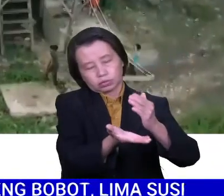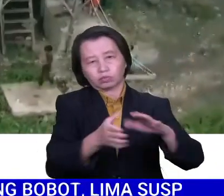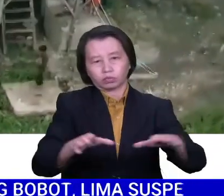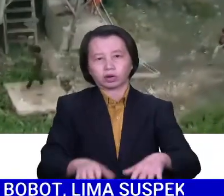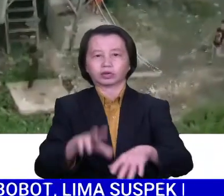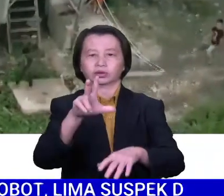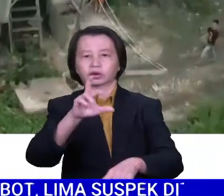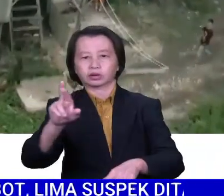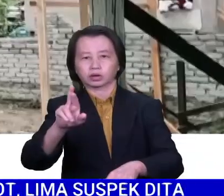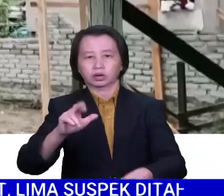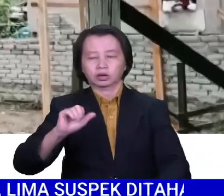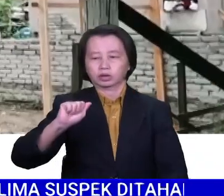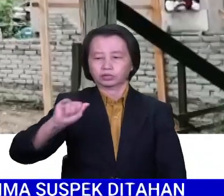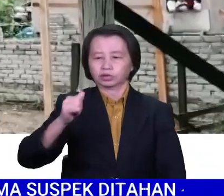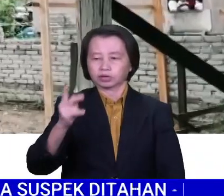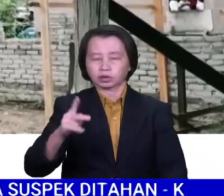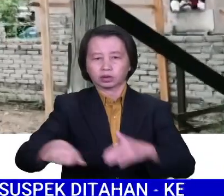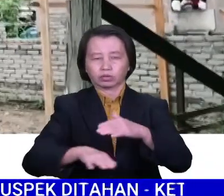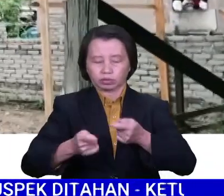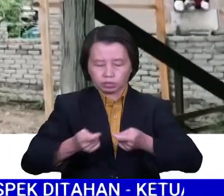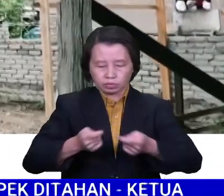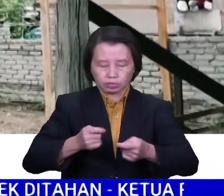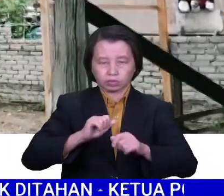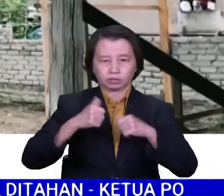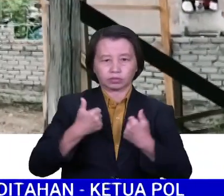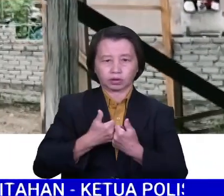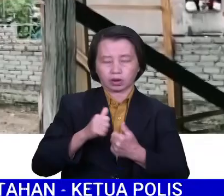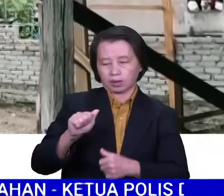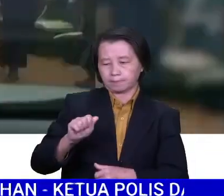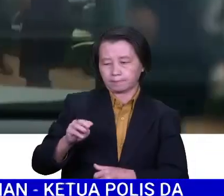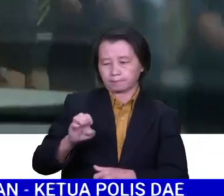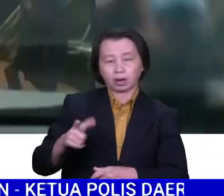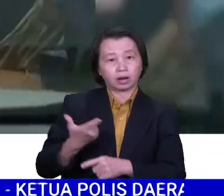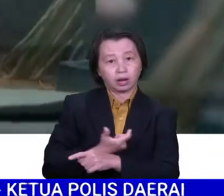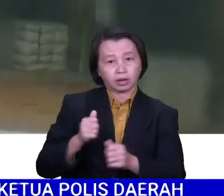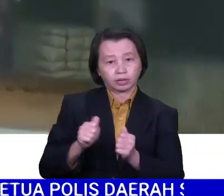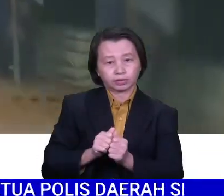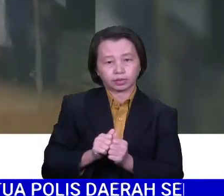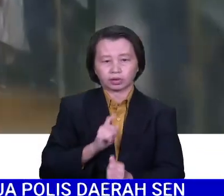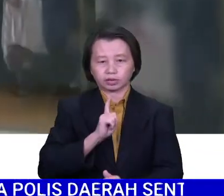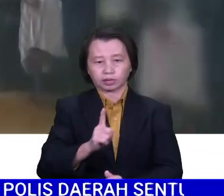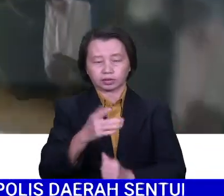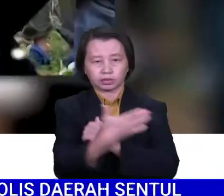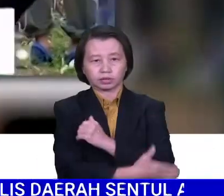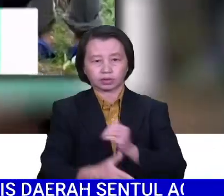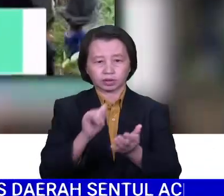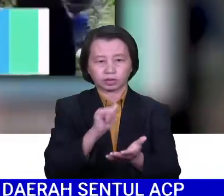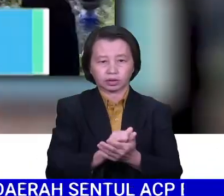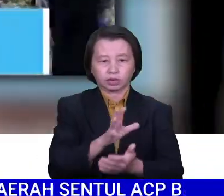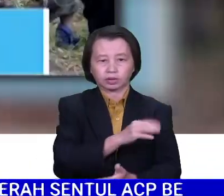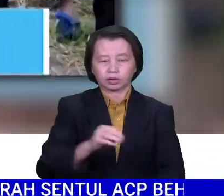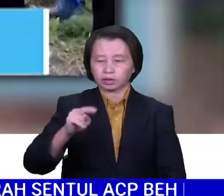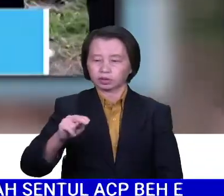3000 ahli jawatankuasa di bawah kelolaan pertubbuhan amal dengan kerjasama Majlis agama Islam negara terbabit dan